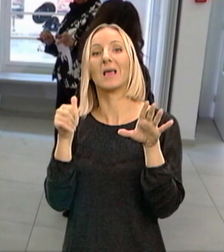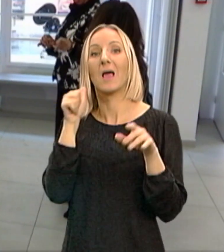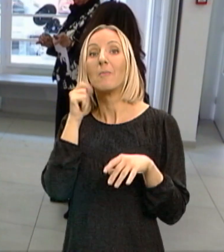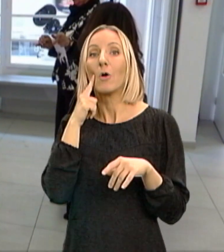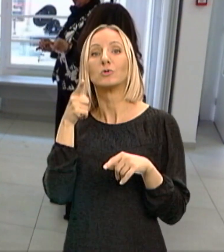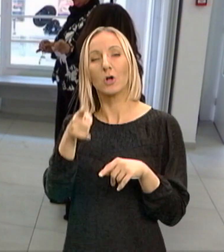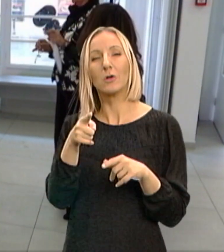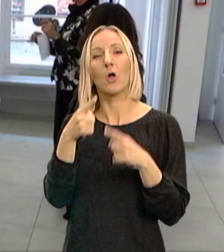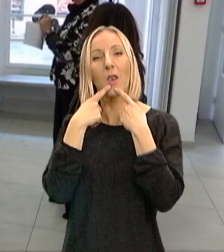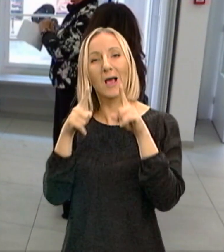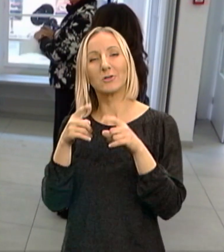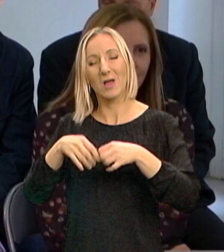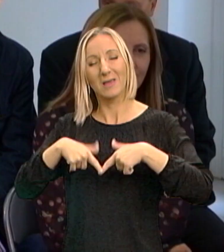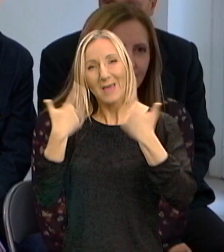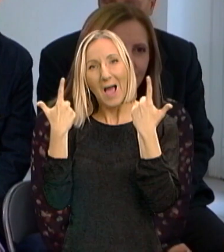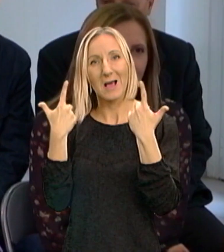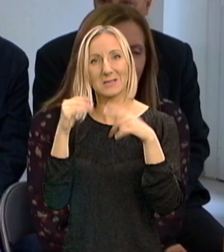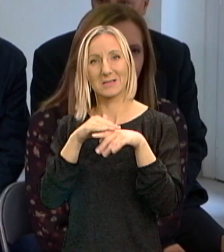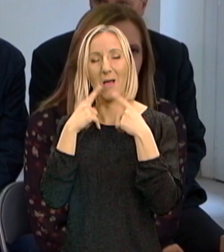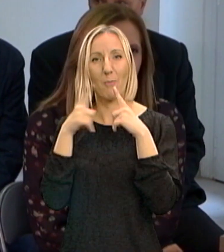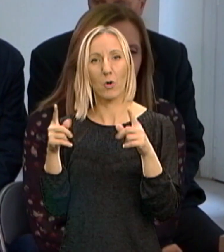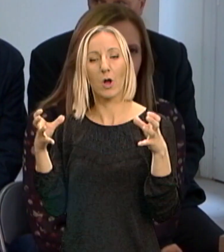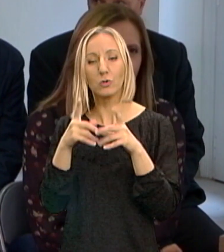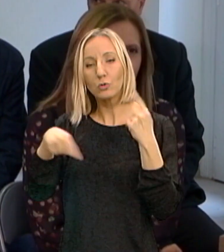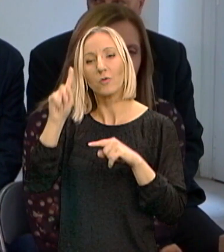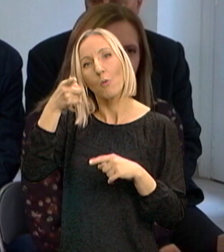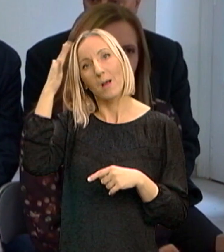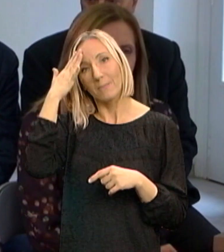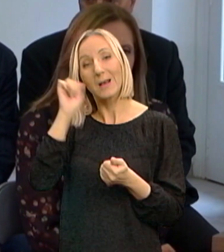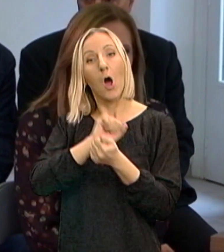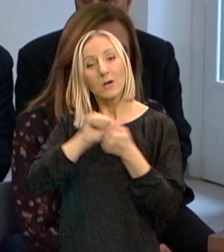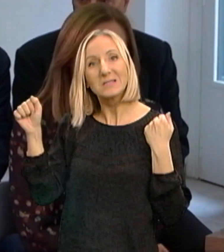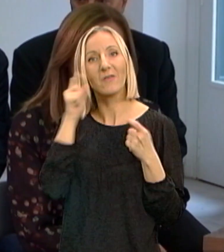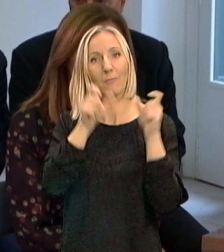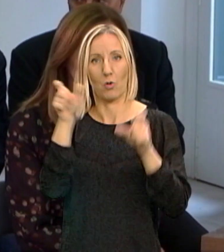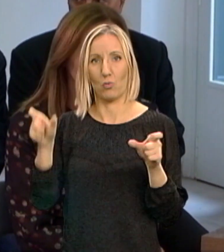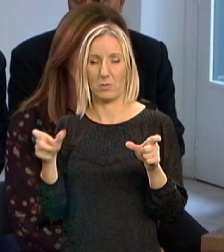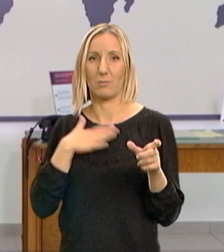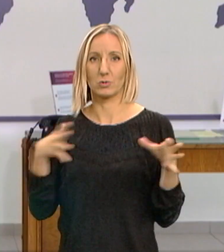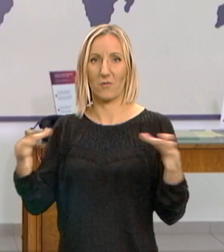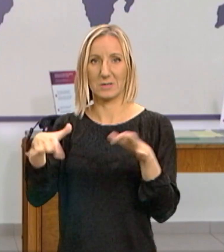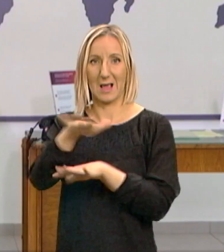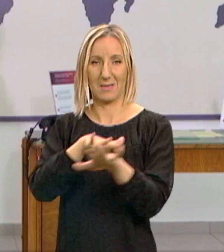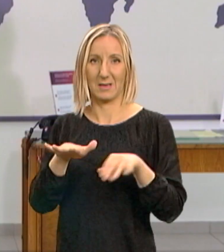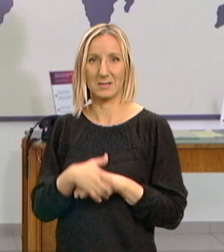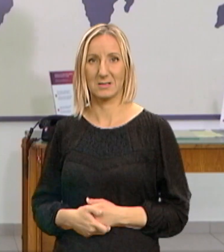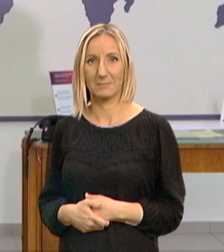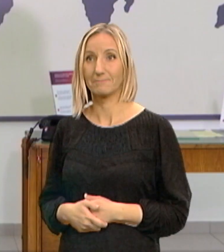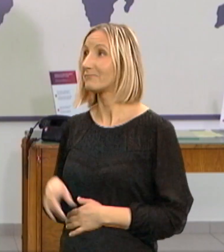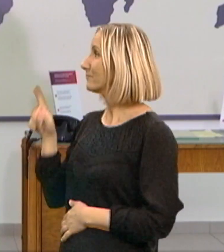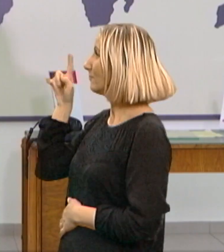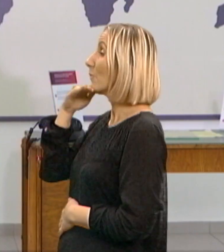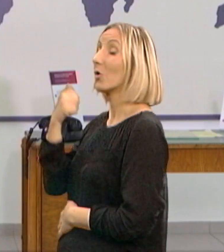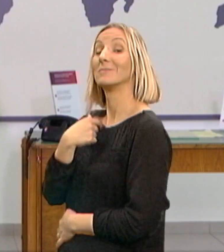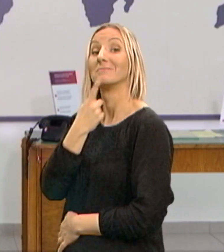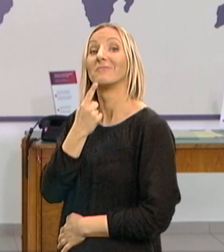jasnu poruku. Društvo mora da brine o svim članovima svoje zajednice. Ono što mi se uvek